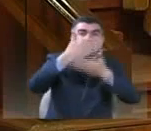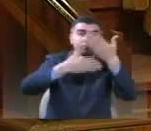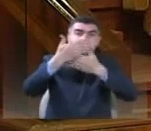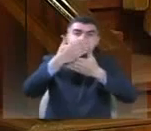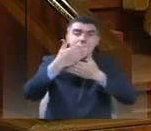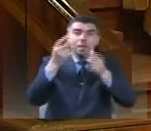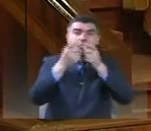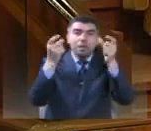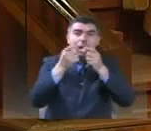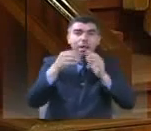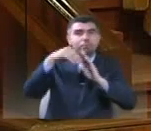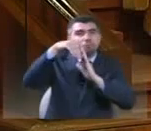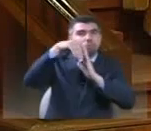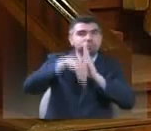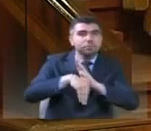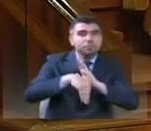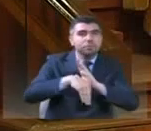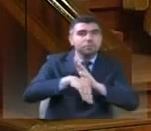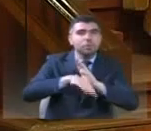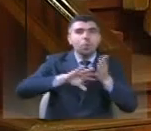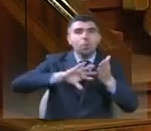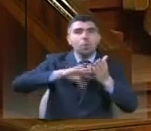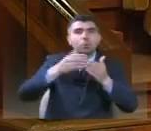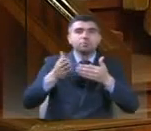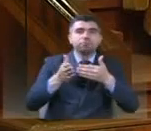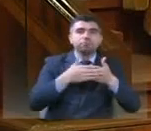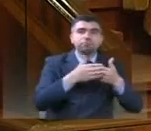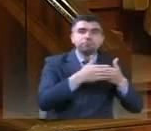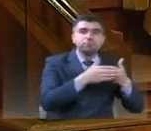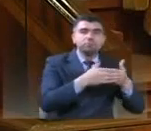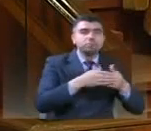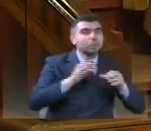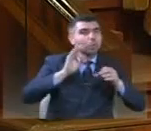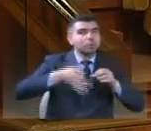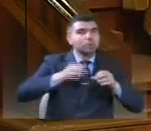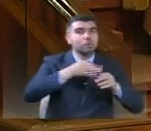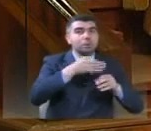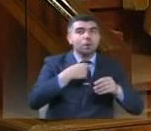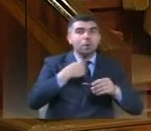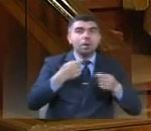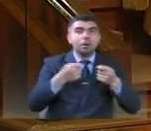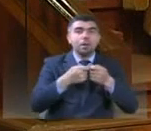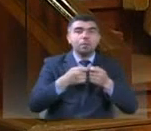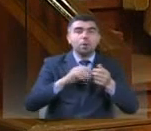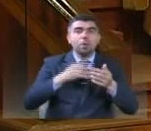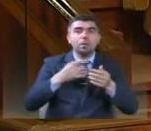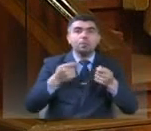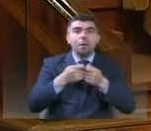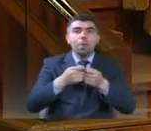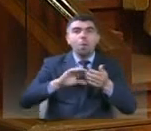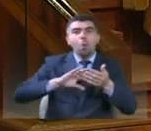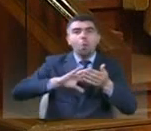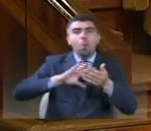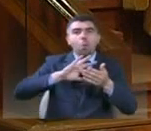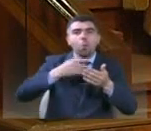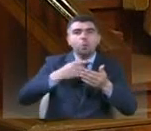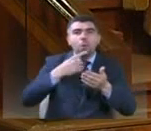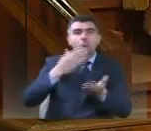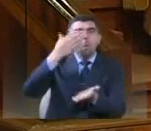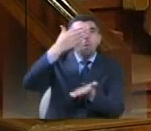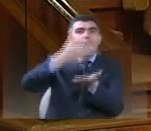في هذا المجال هي على هافة الانهيار، وهذا يدل على أن حمار الشيخ وقف في